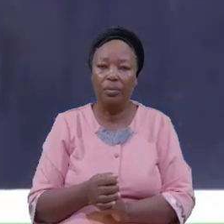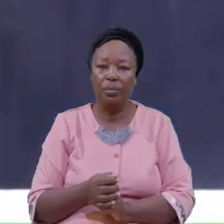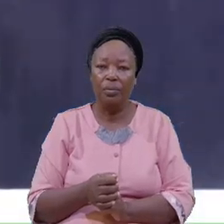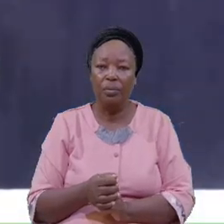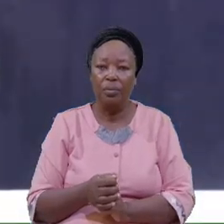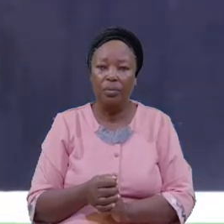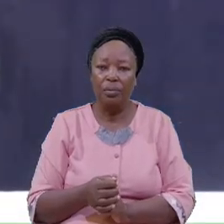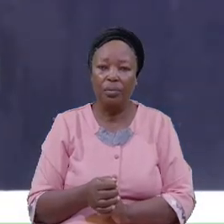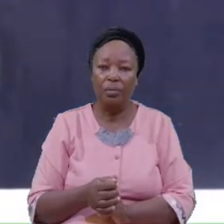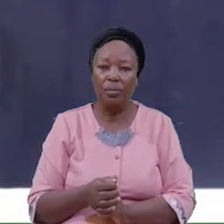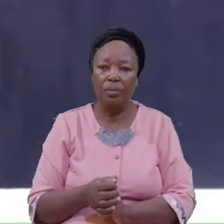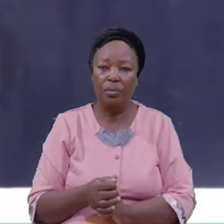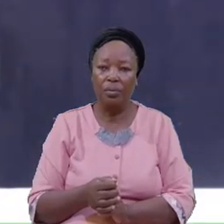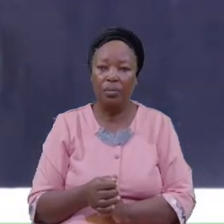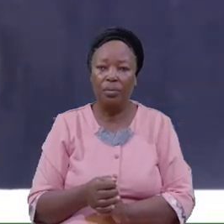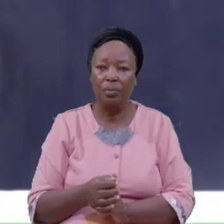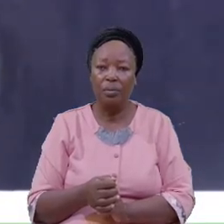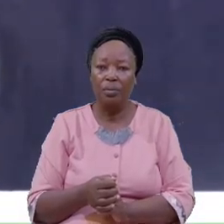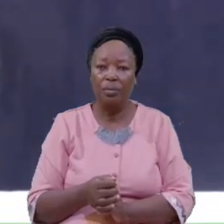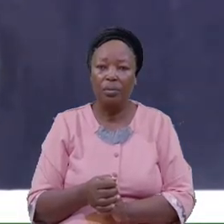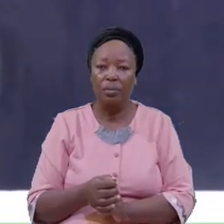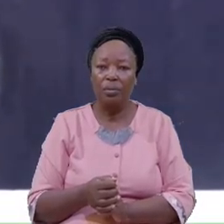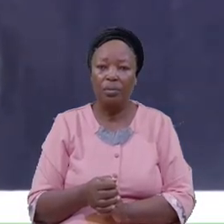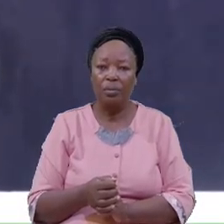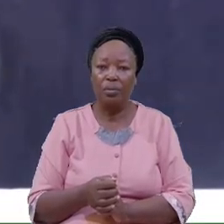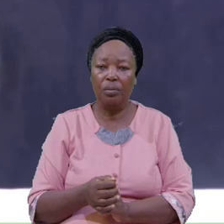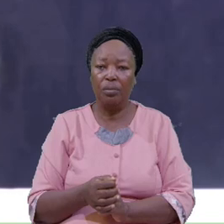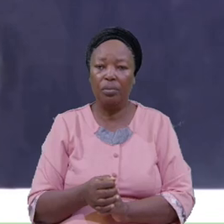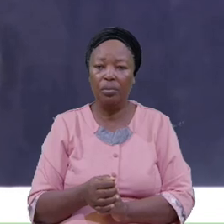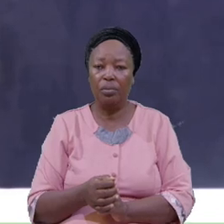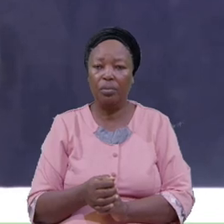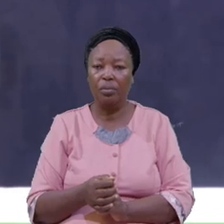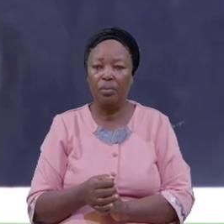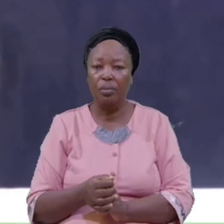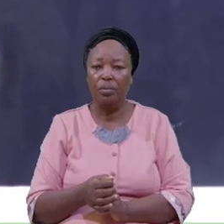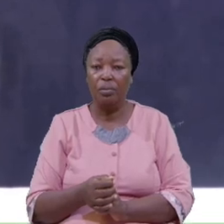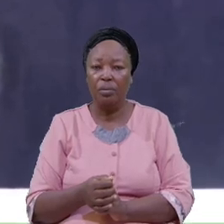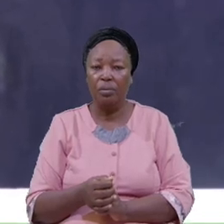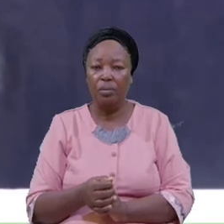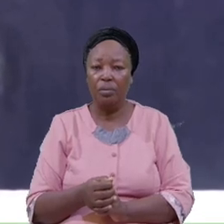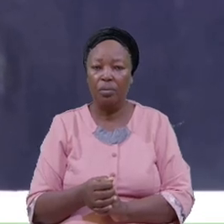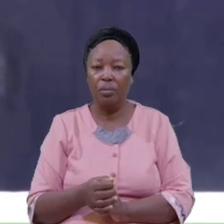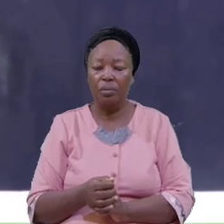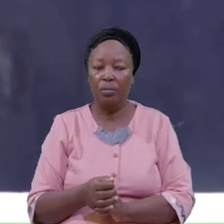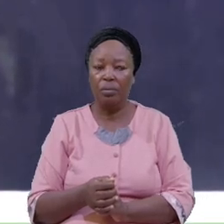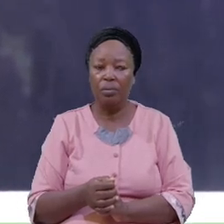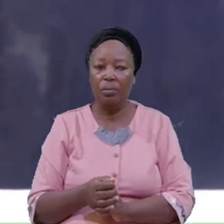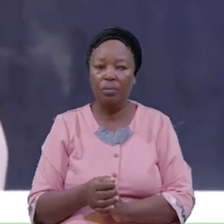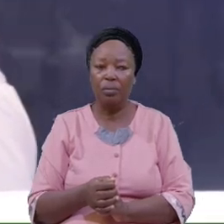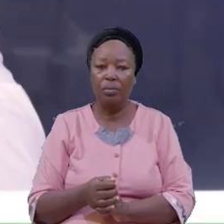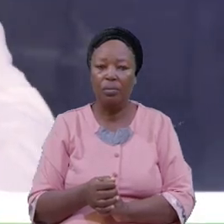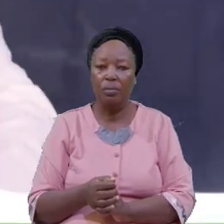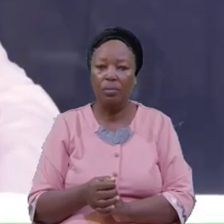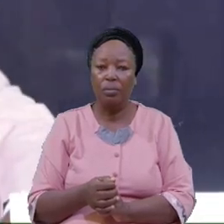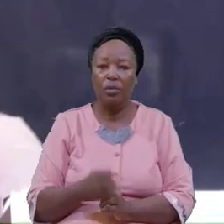telles tribus, nous sommes de telles tribus. Pourquoi nous faisons ça? Ils sont sauvés, nous sommes sauvés, ils sont sanctifiés. Nous sommes... Christ a déjà renversé les murs.